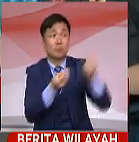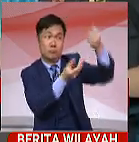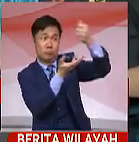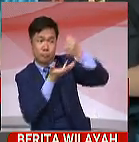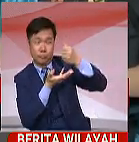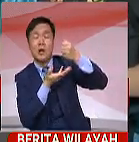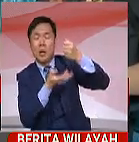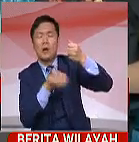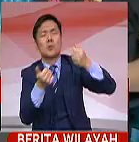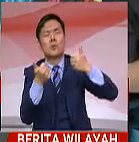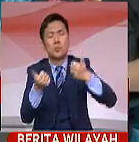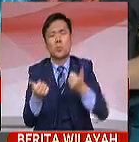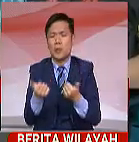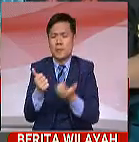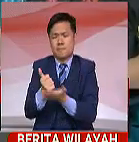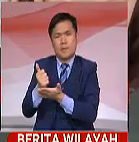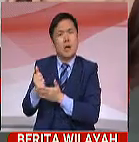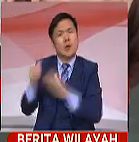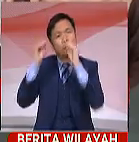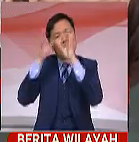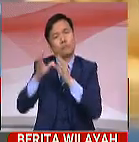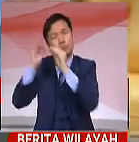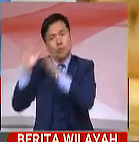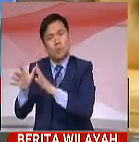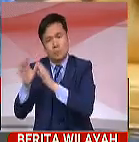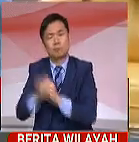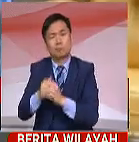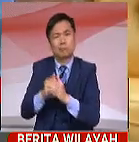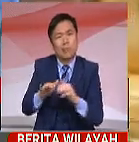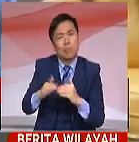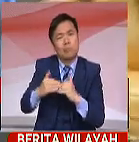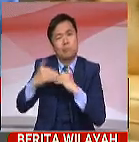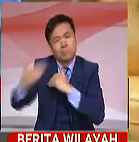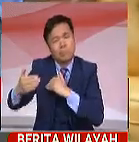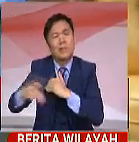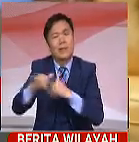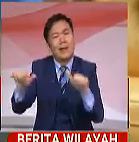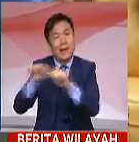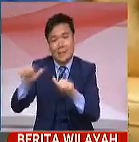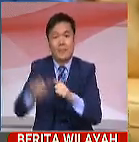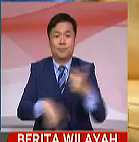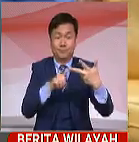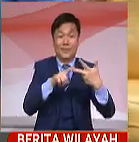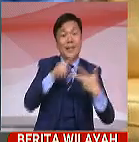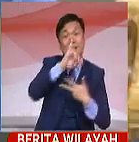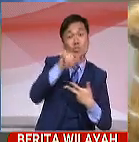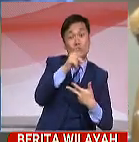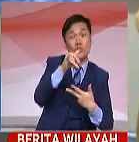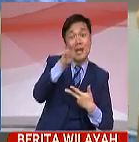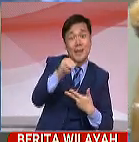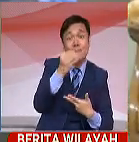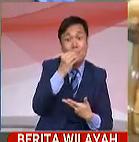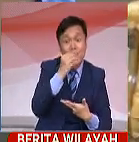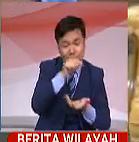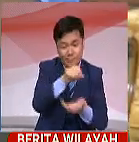dapat membantu guru-guru untuk aktiviti berkenaan. Turut disampaikan bakul makanan sumbangan JAKIM Sabah kepada 80